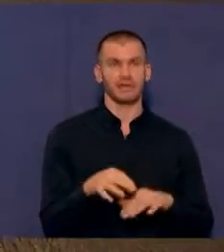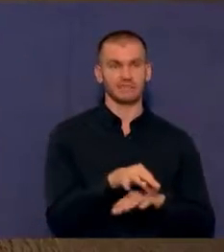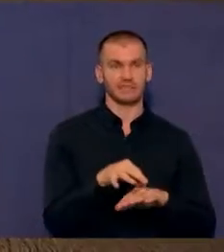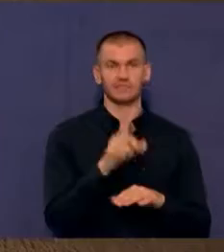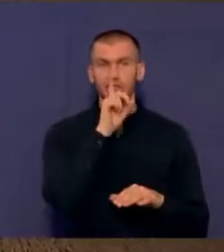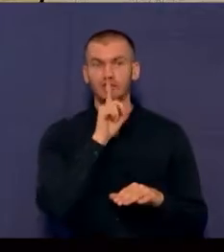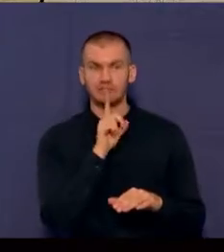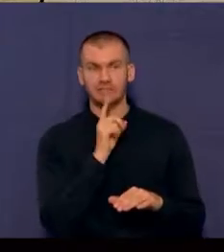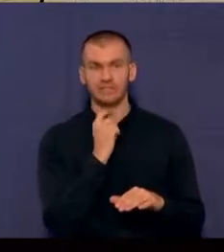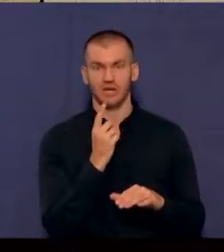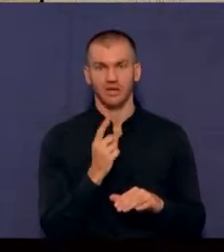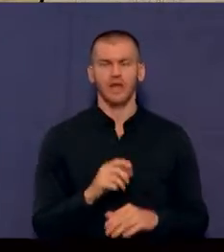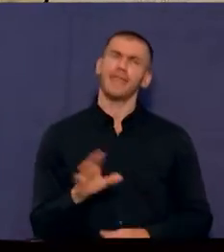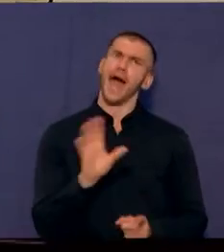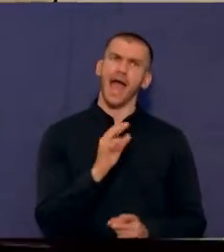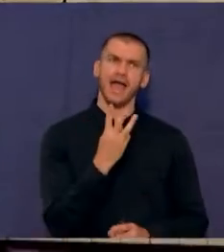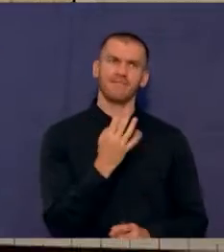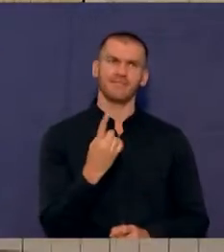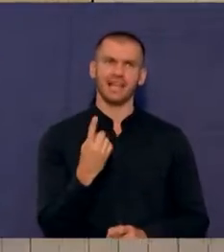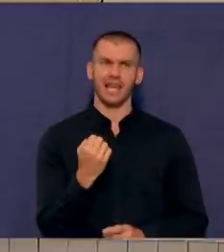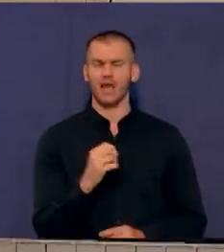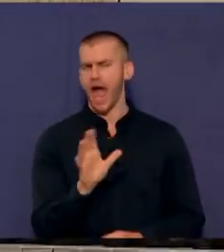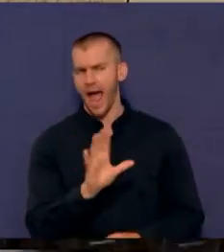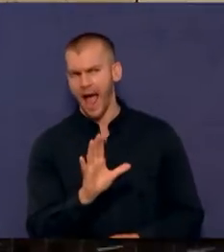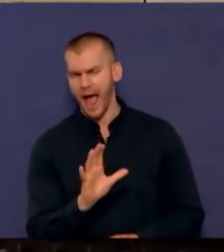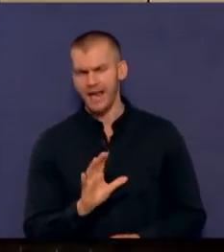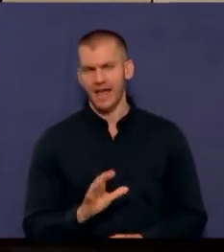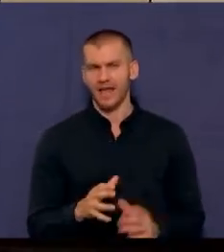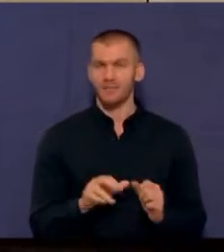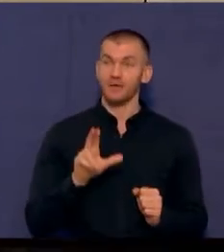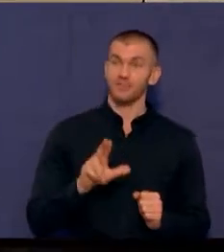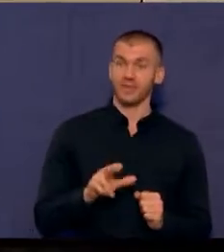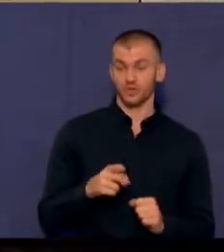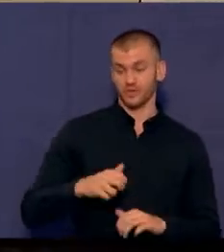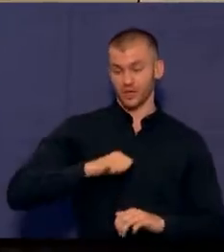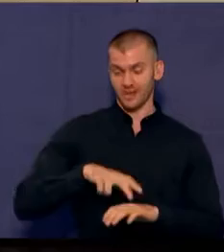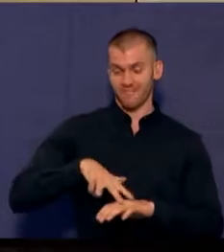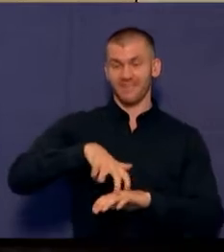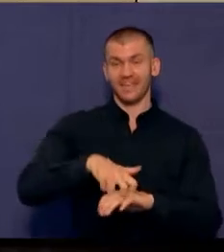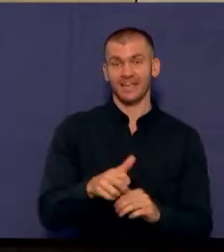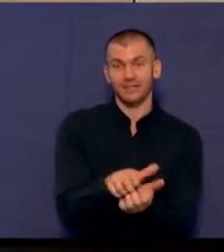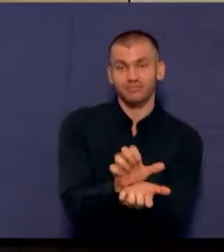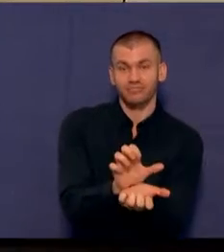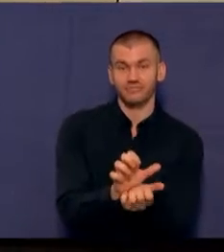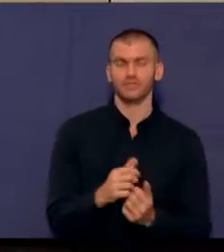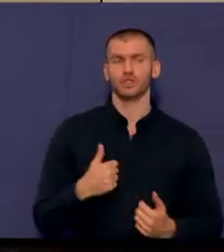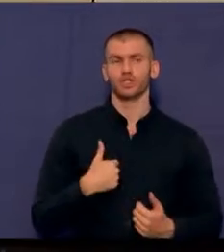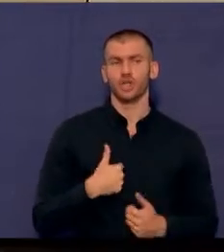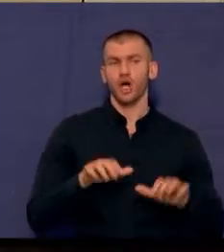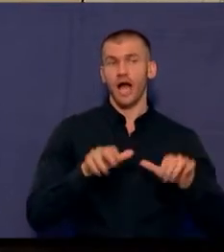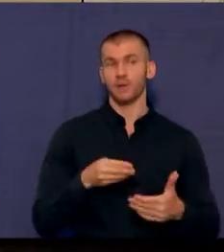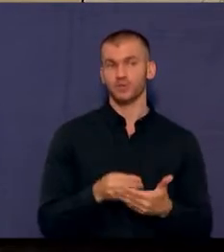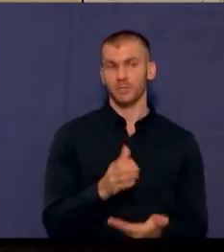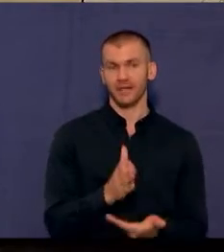liten. Nej, ja, men det kan jag inte ha på mig. Men det var ett jättekul frieri. Ja, det var inga problem. Ja, ja. Jag skulle bara vilja säga att jag också har köpt en